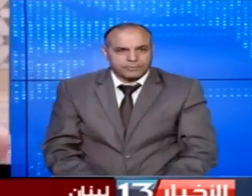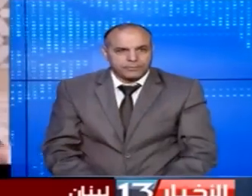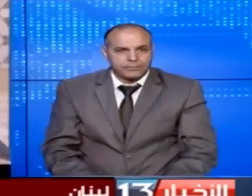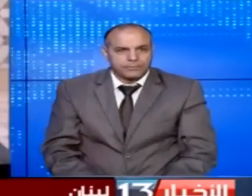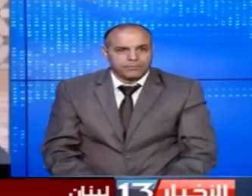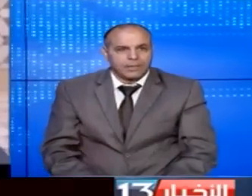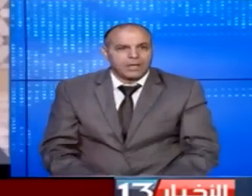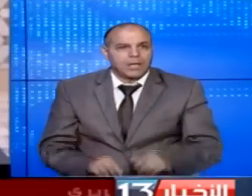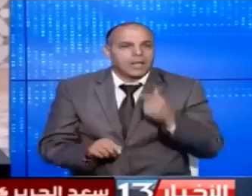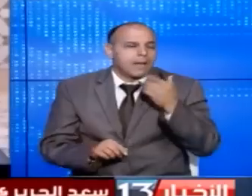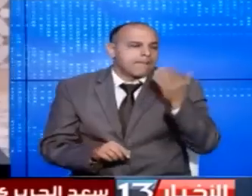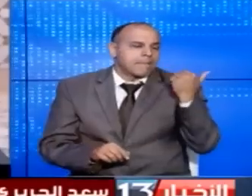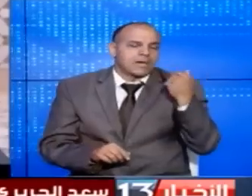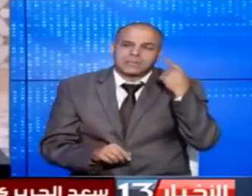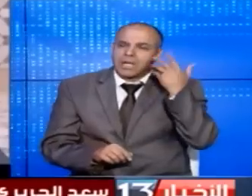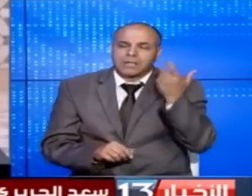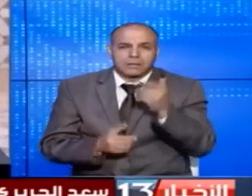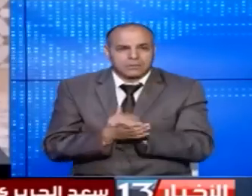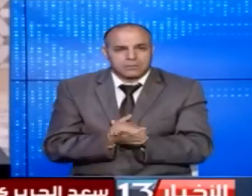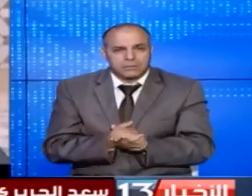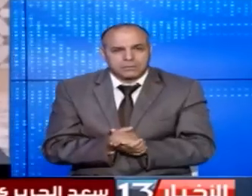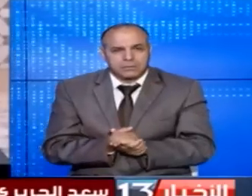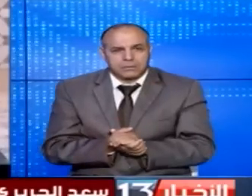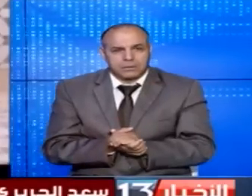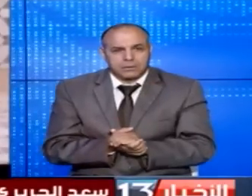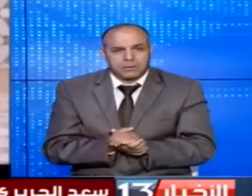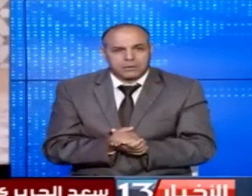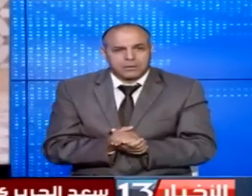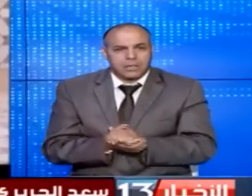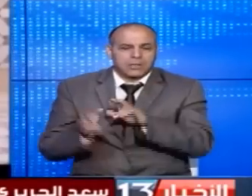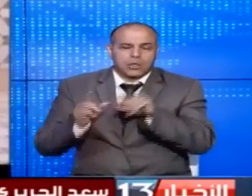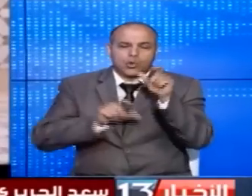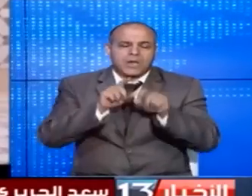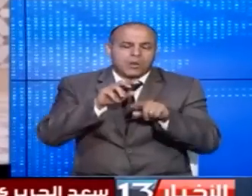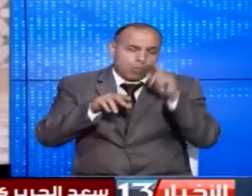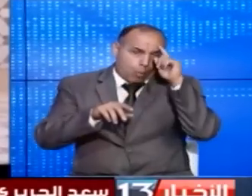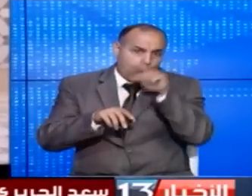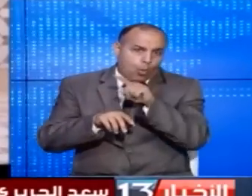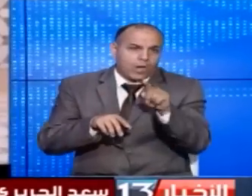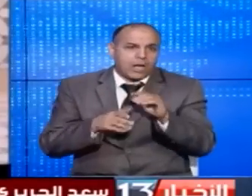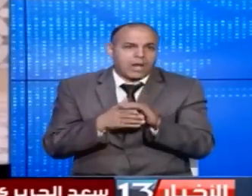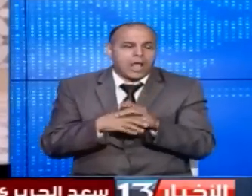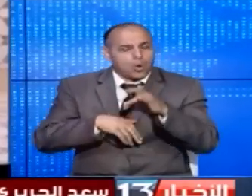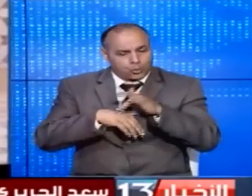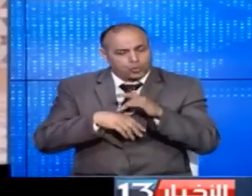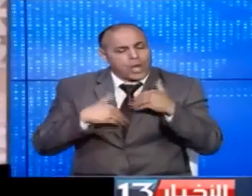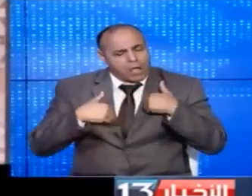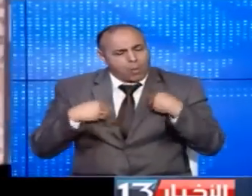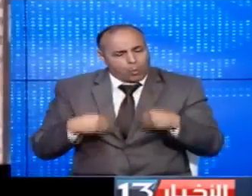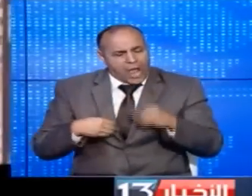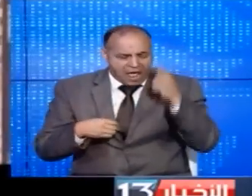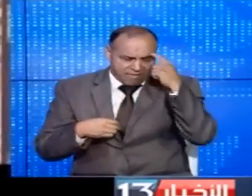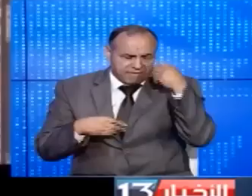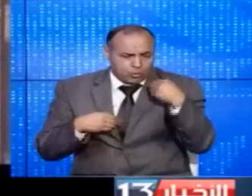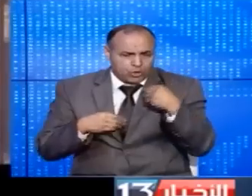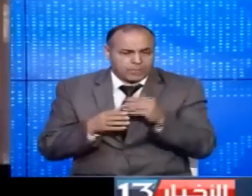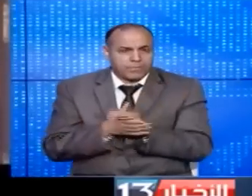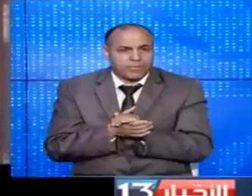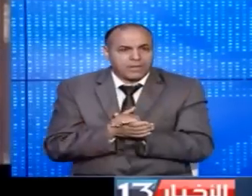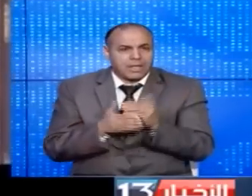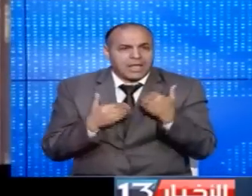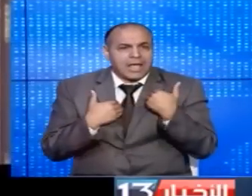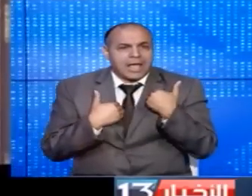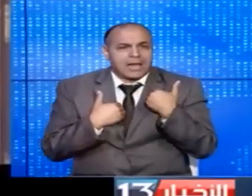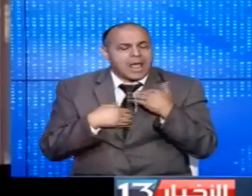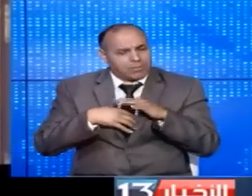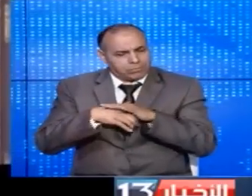شفناه من امبارح المساء وجع اللبنانيين هو وجع حقيقي، انا حاسس